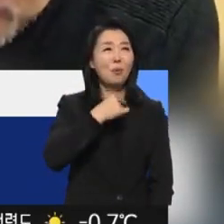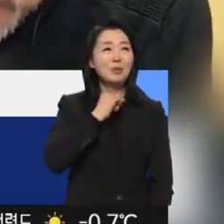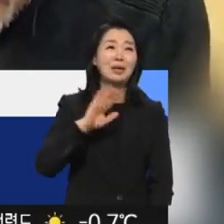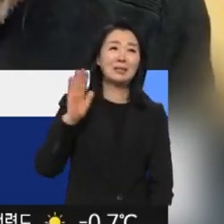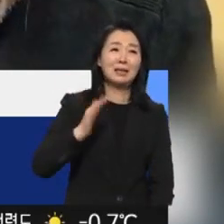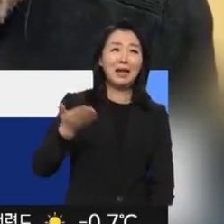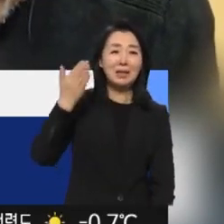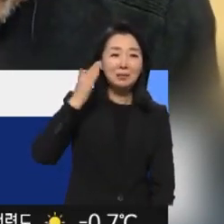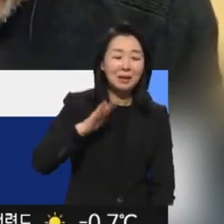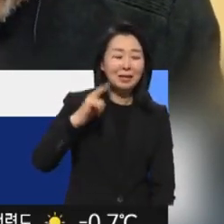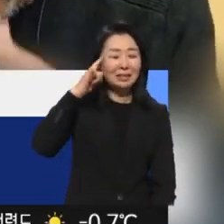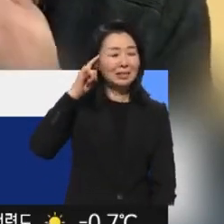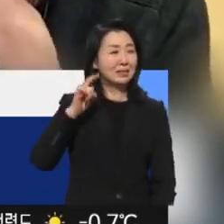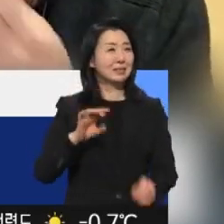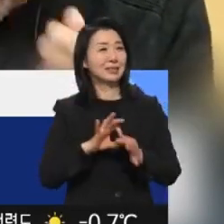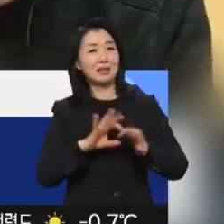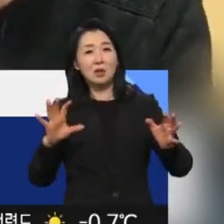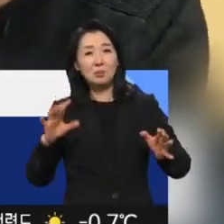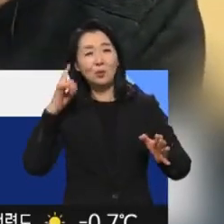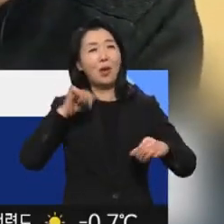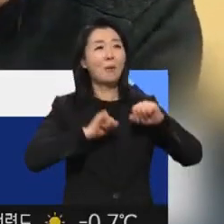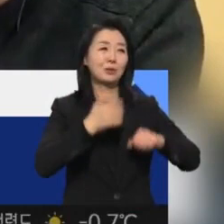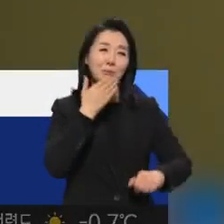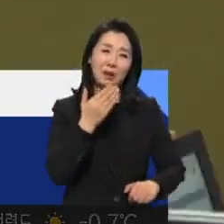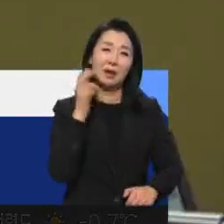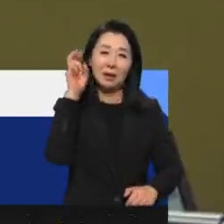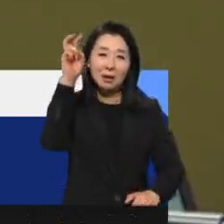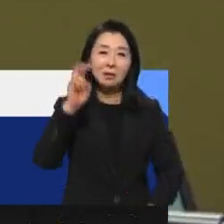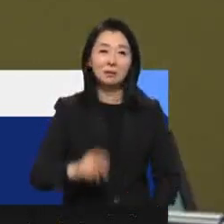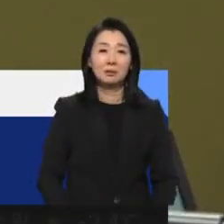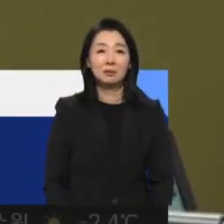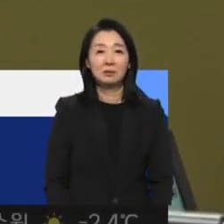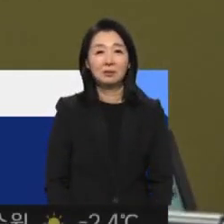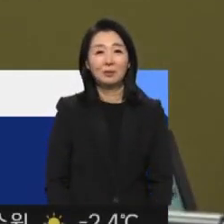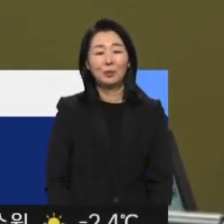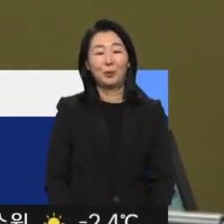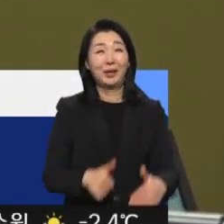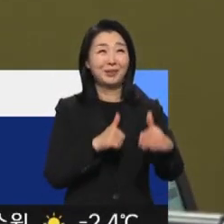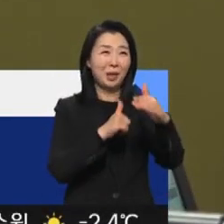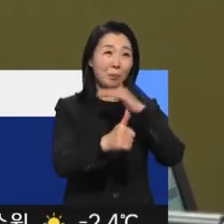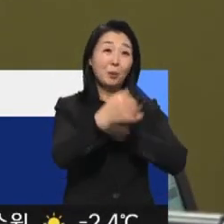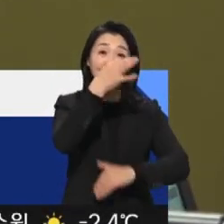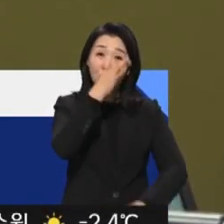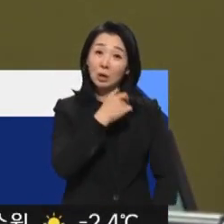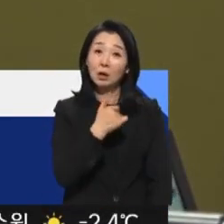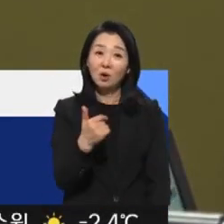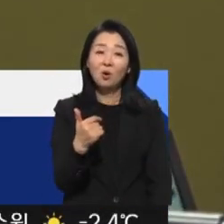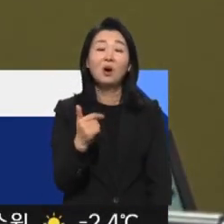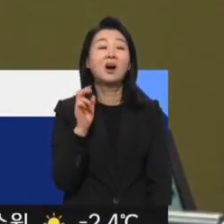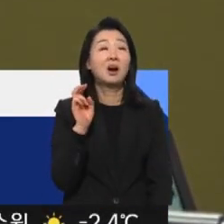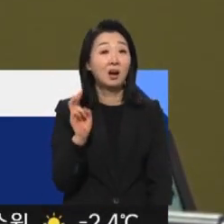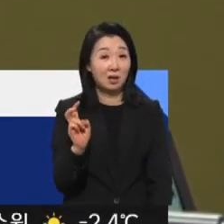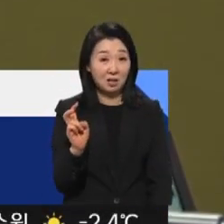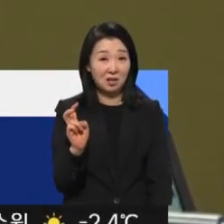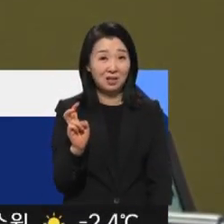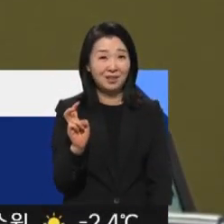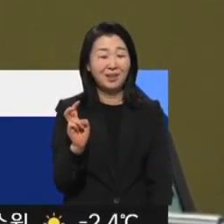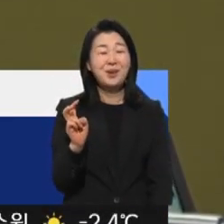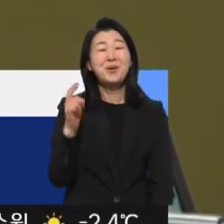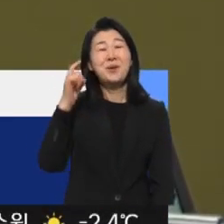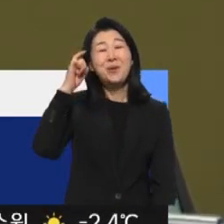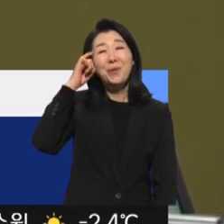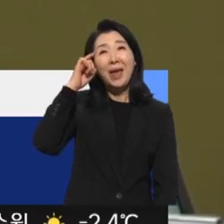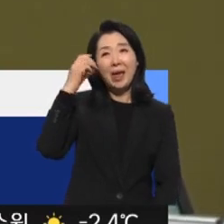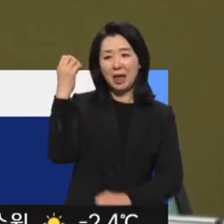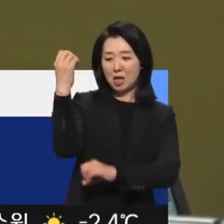않아도. 뭐 의사와 상관없이 저는 그렇게 생각합니다. 상징적인 효과는 있을 수가 있겠죠. 뭐 마중물이라고